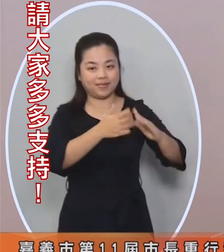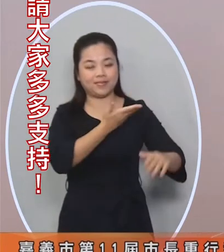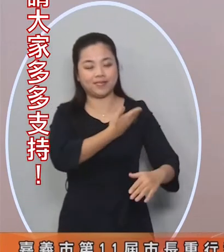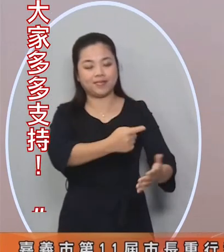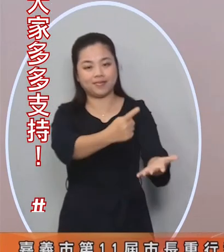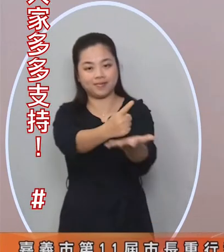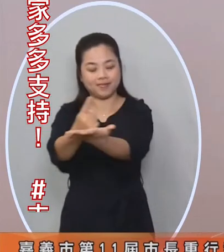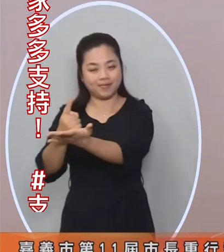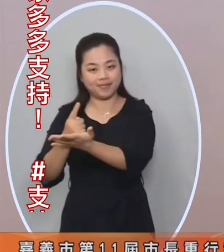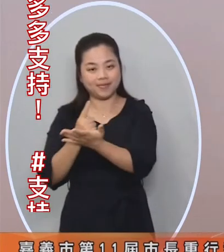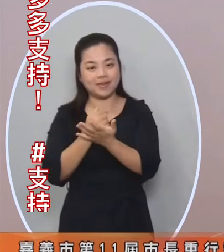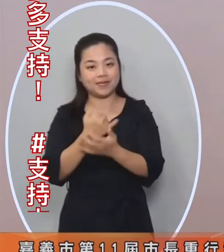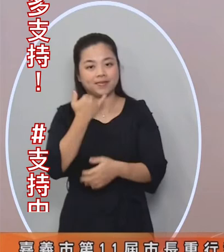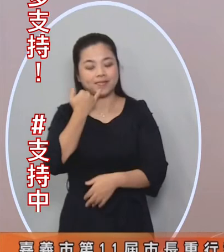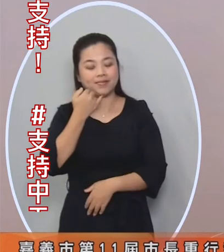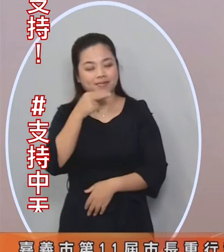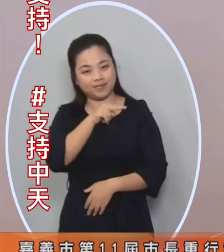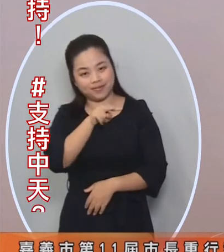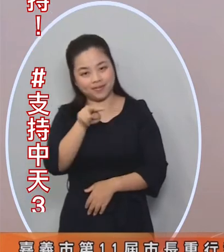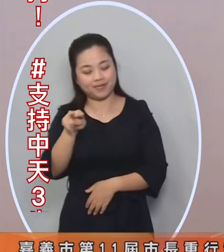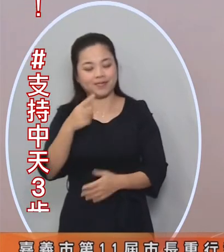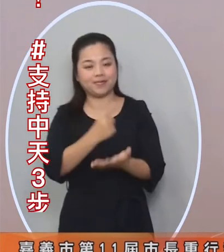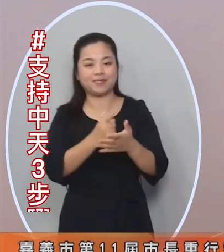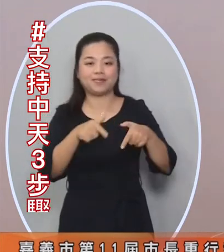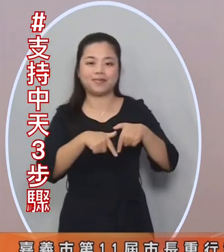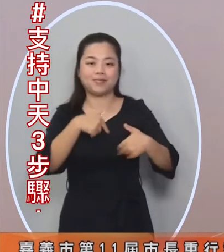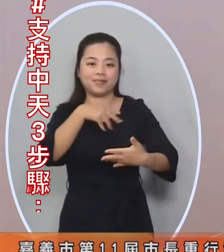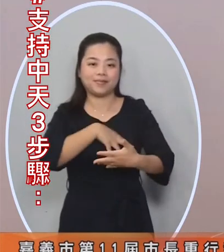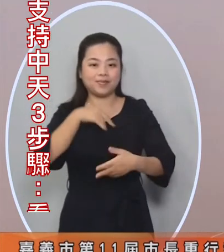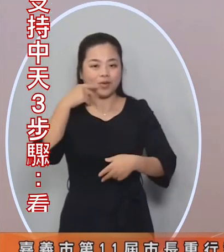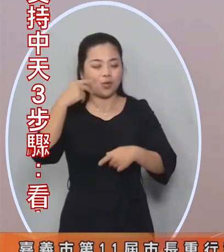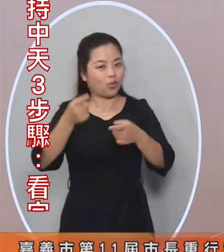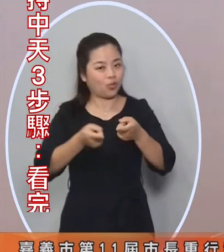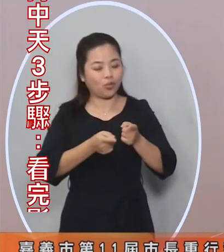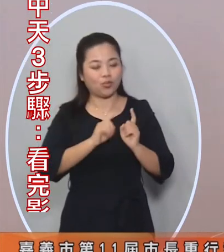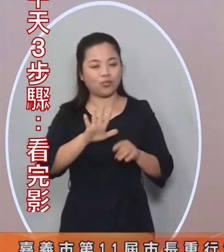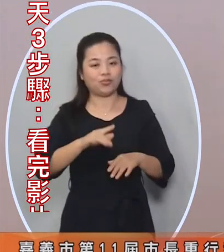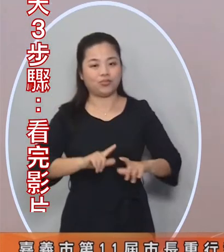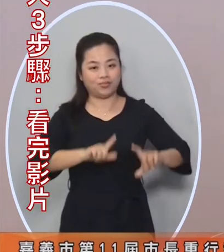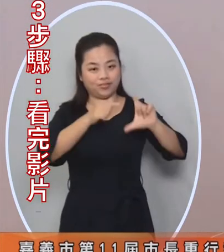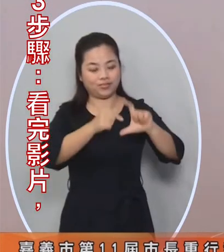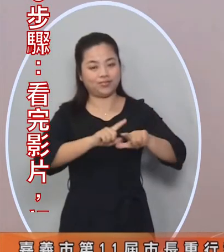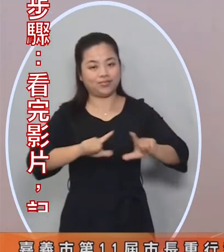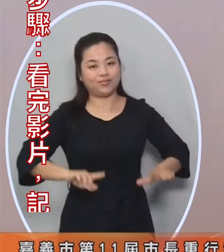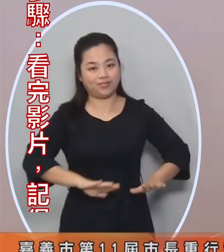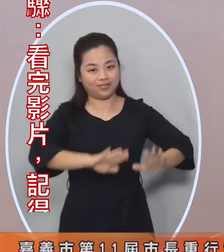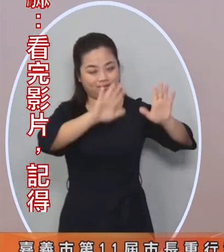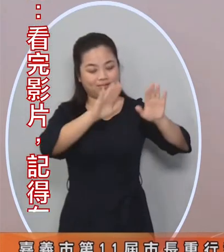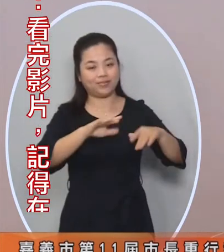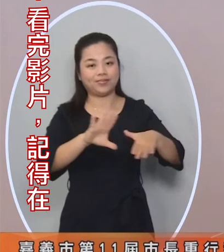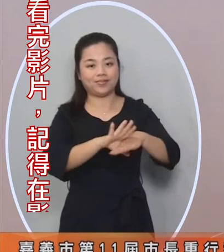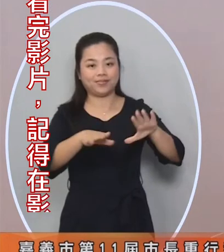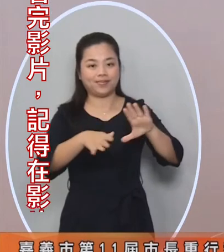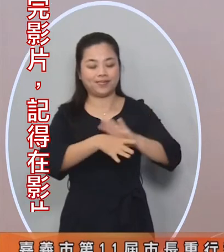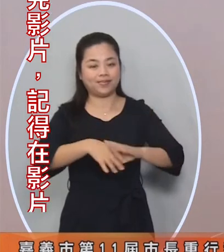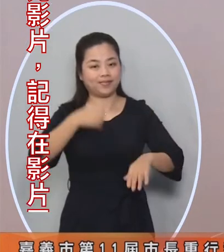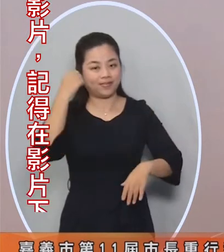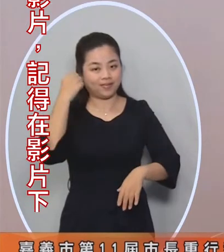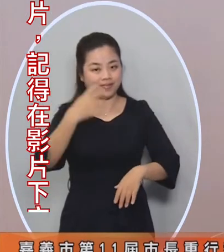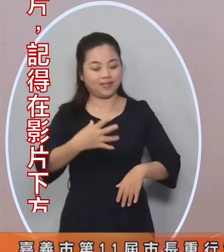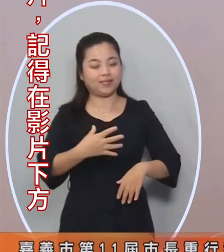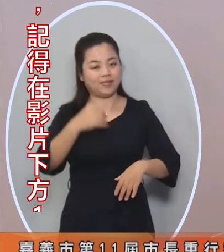家看的真的，大家每一个人心中有感。所以当区大进步，我们就借由文化新思